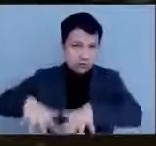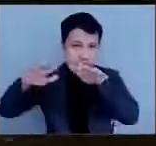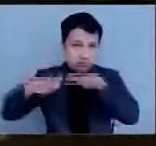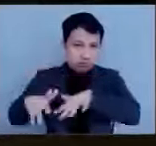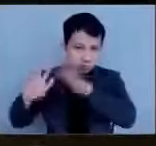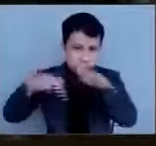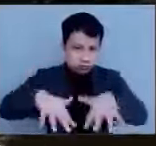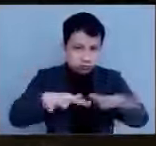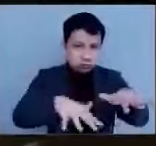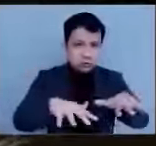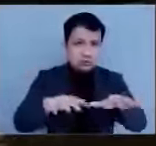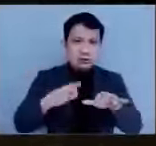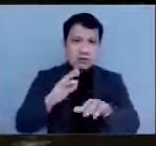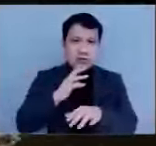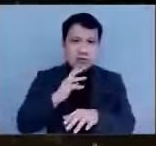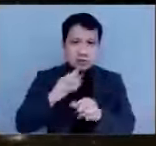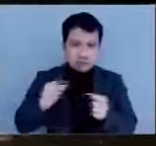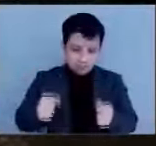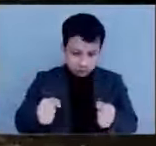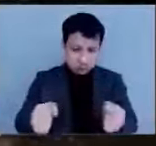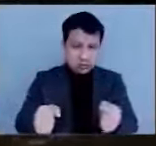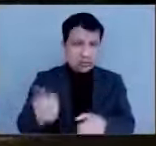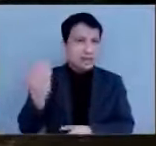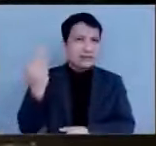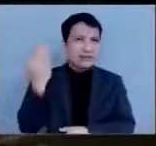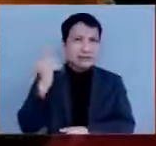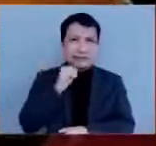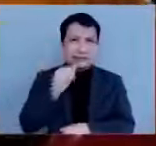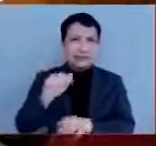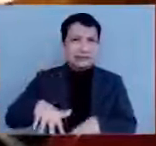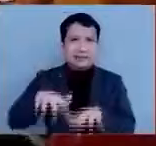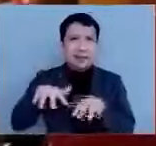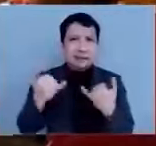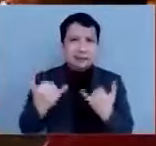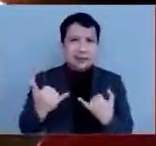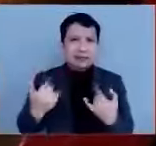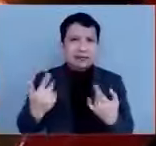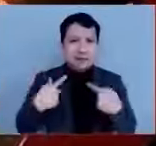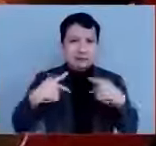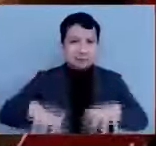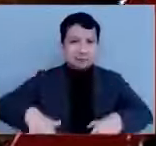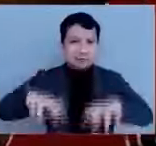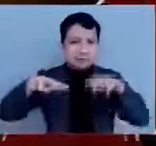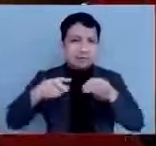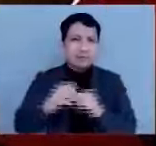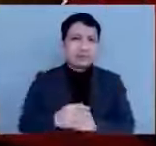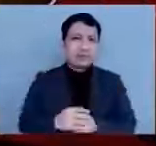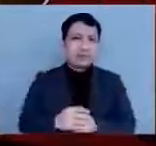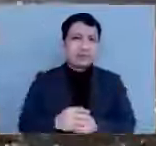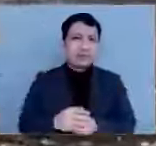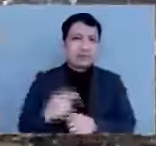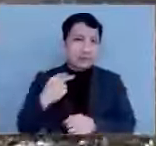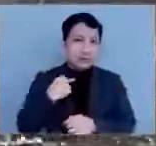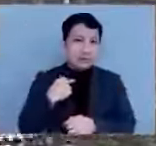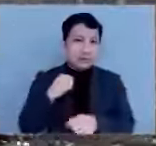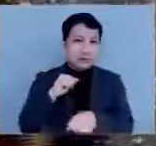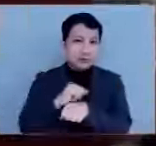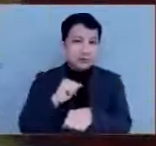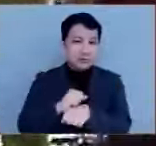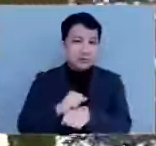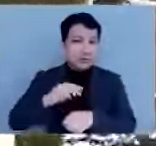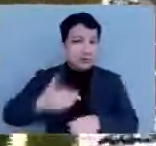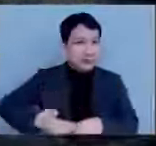ng mga tubig yung mga kalsada na dati hindi naman talaga binaba. Stranded ang mga motorista at mga pauwi galing trabaho sa taas ng